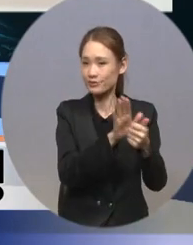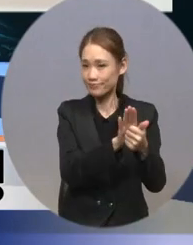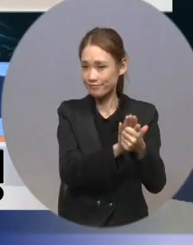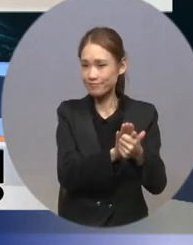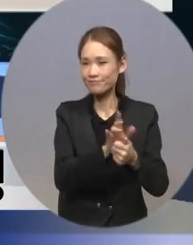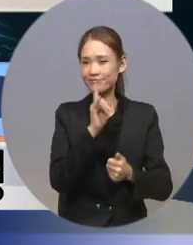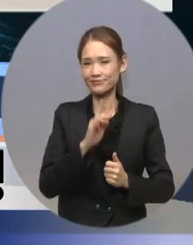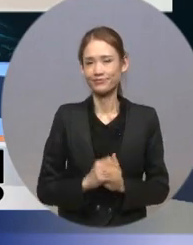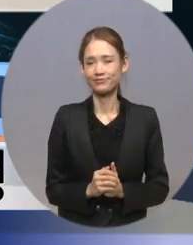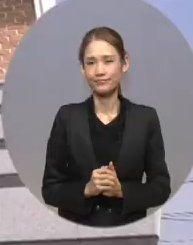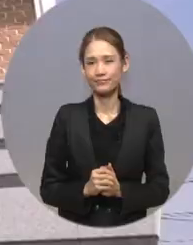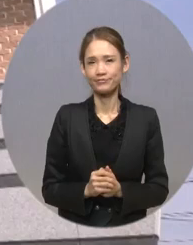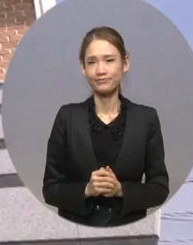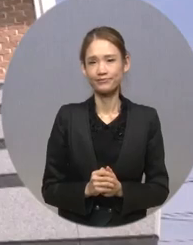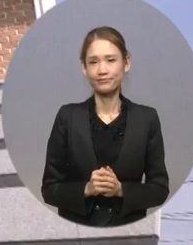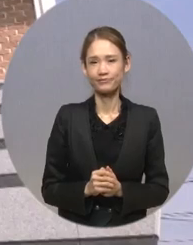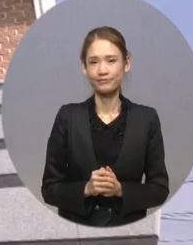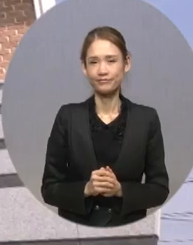기자입니다.